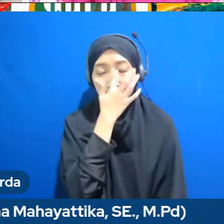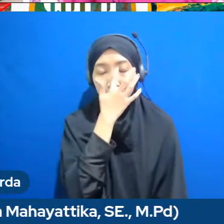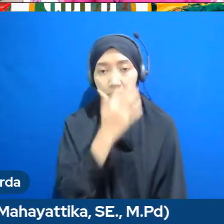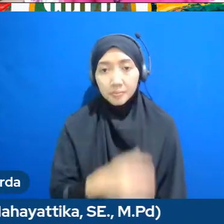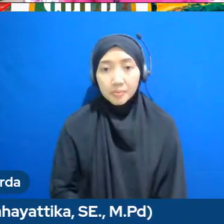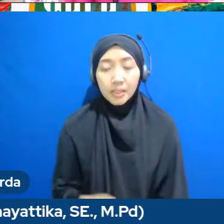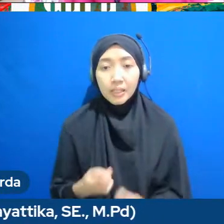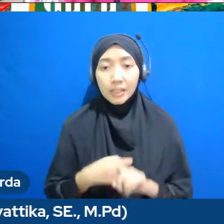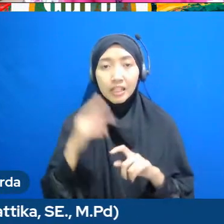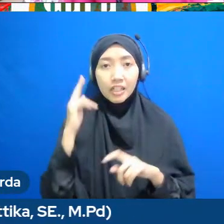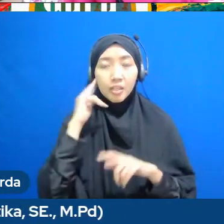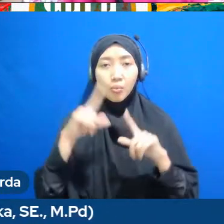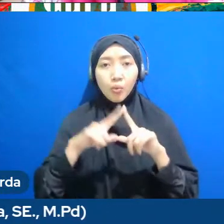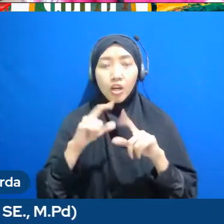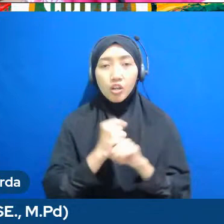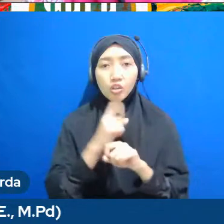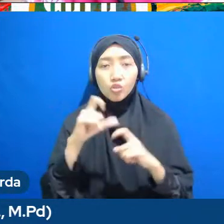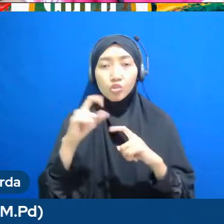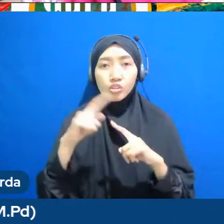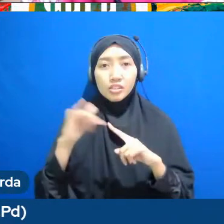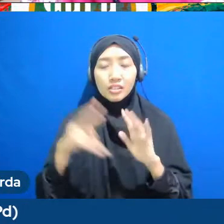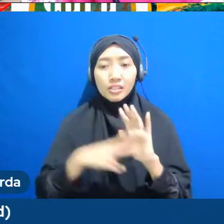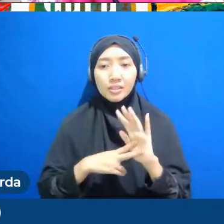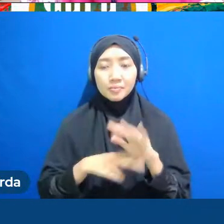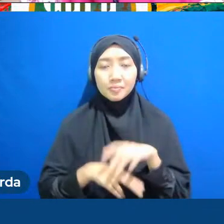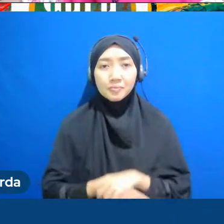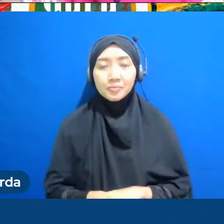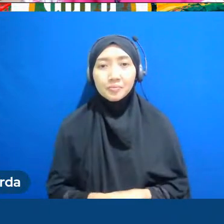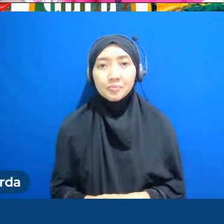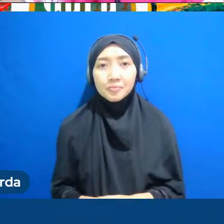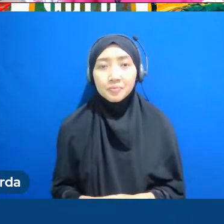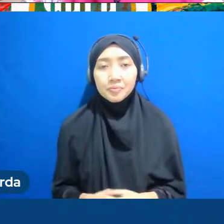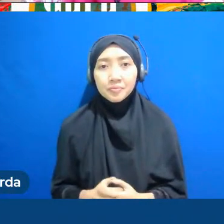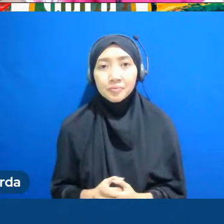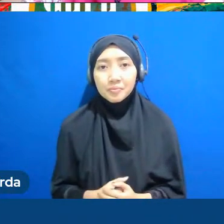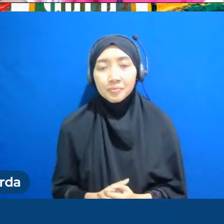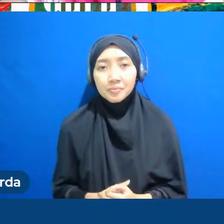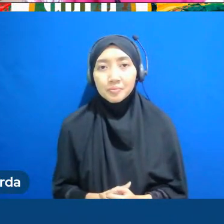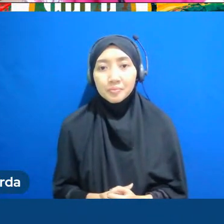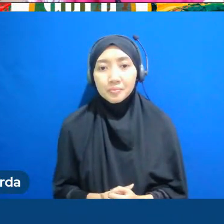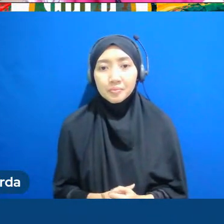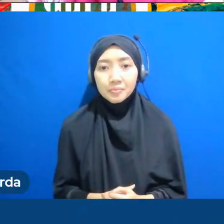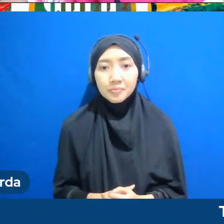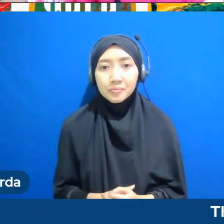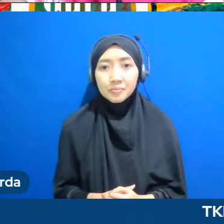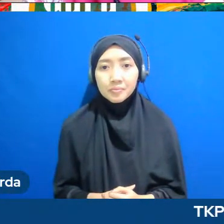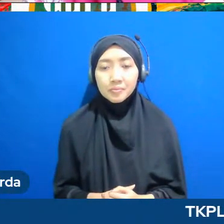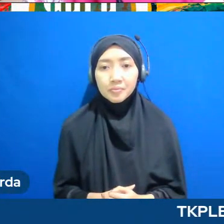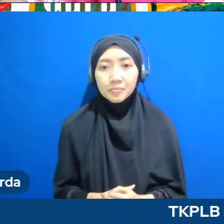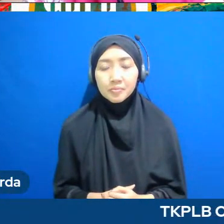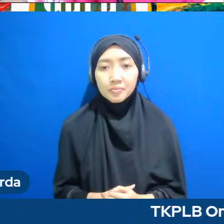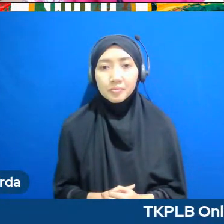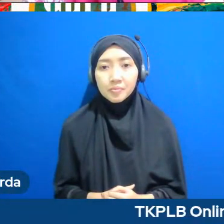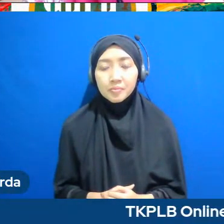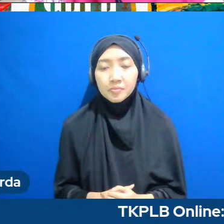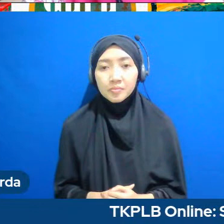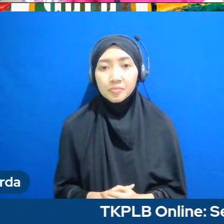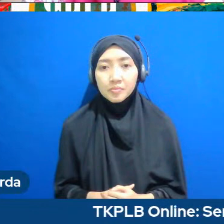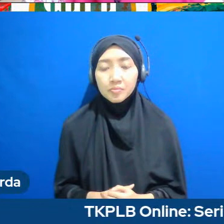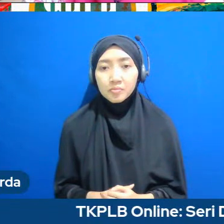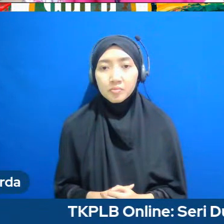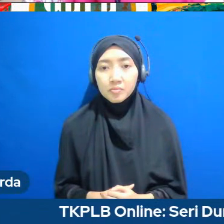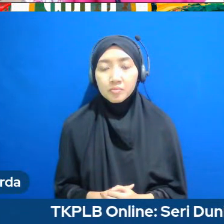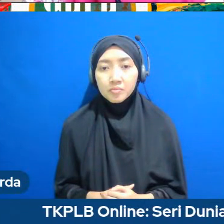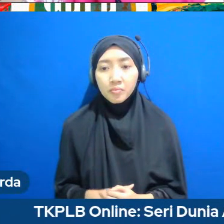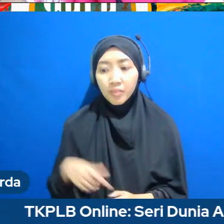Bu Agustin Rahayu. Nah, bagaimana mengatasi anak yang emosi tapi dia bisa bertahan